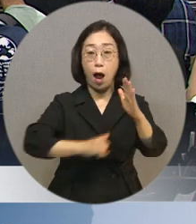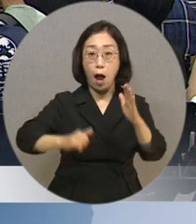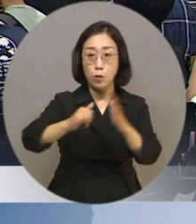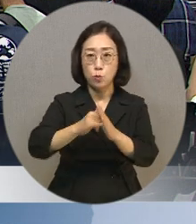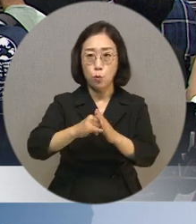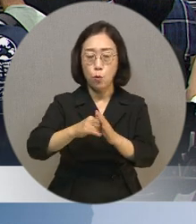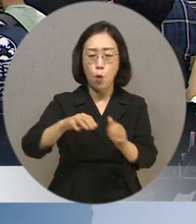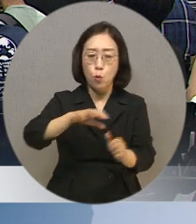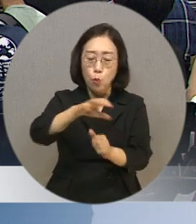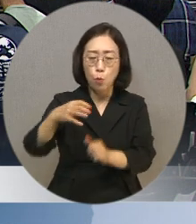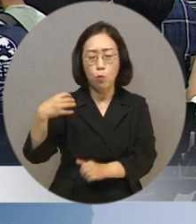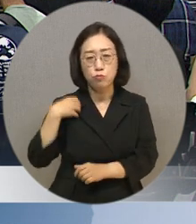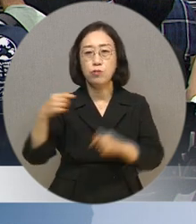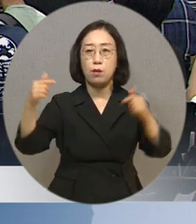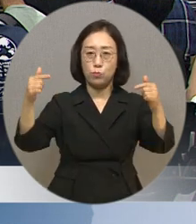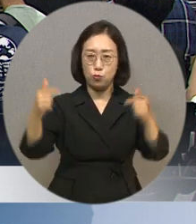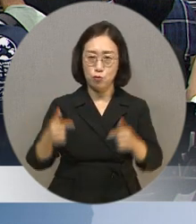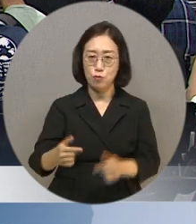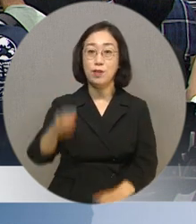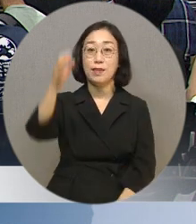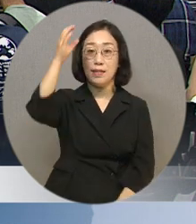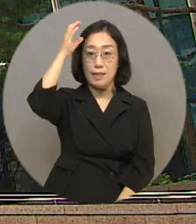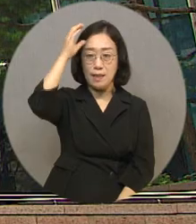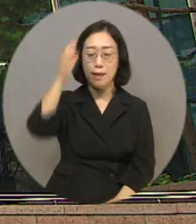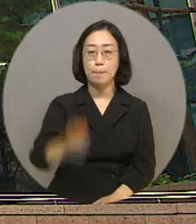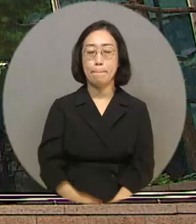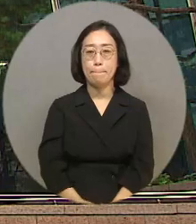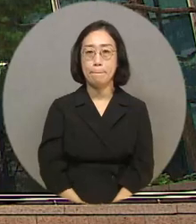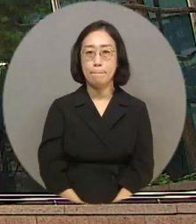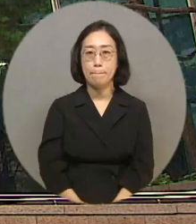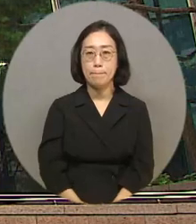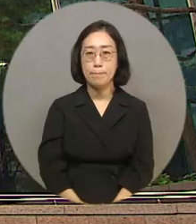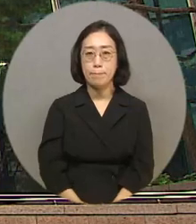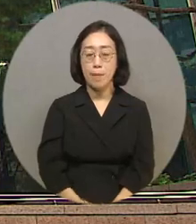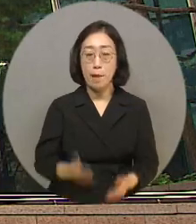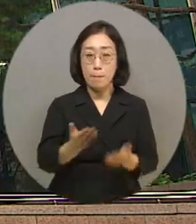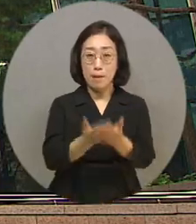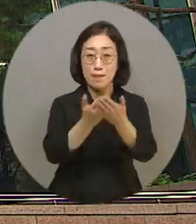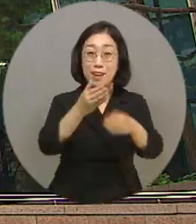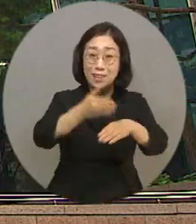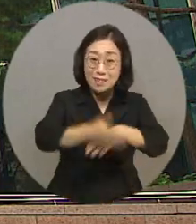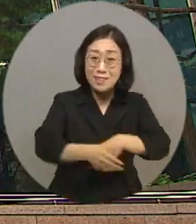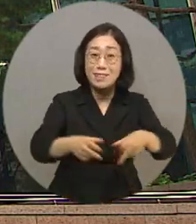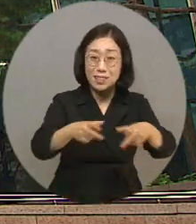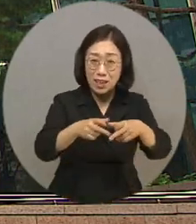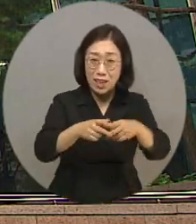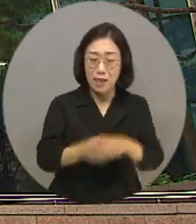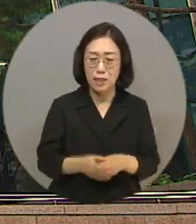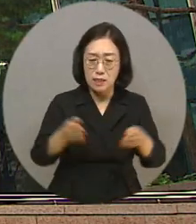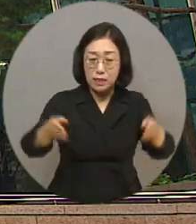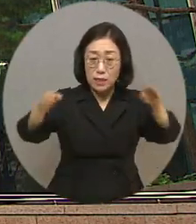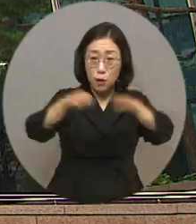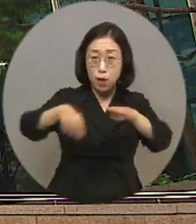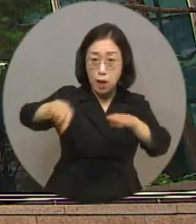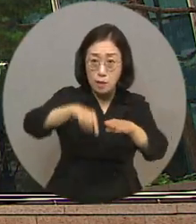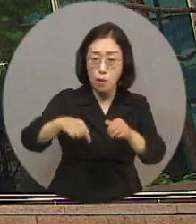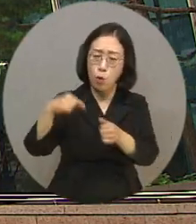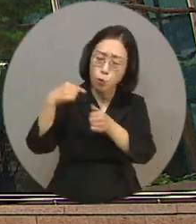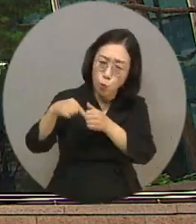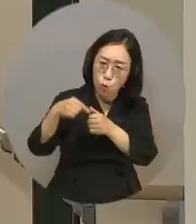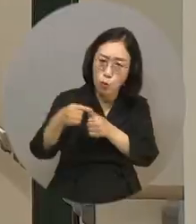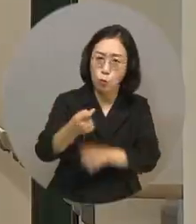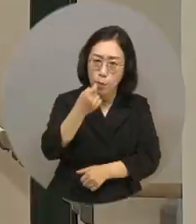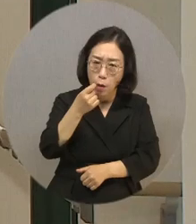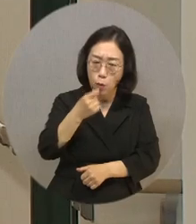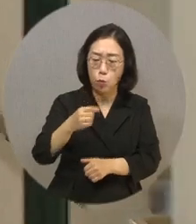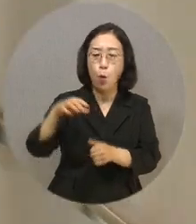부담을 완화할 것으로 기대됩니다 발달 장애인들은 시설에서 받는 교육과 돌봄이 간절합니다